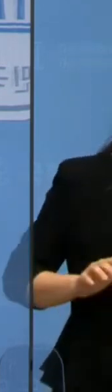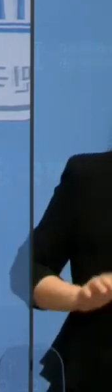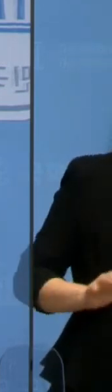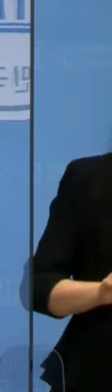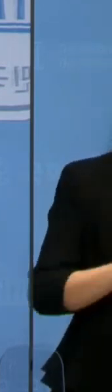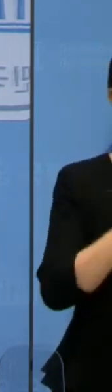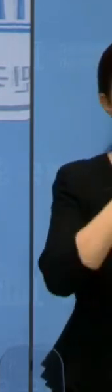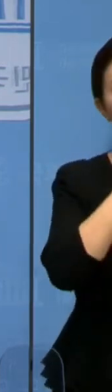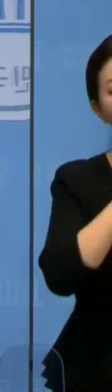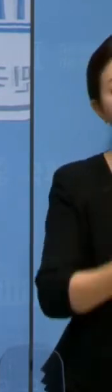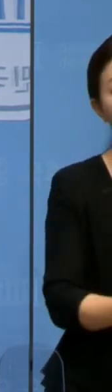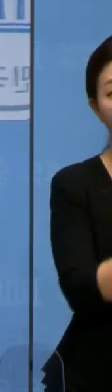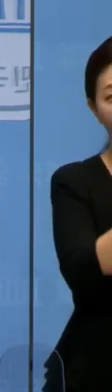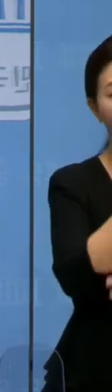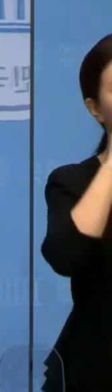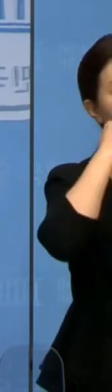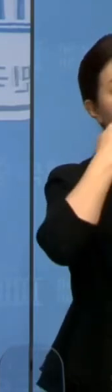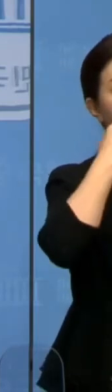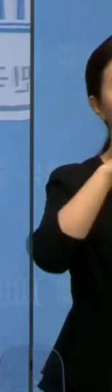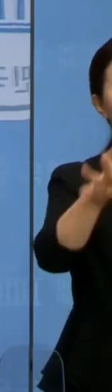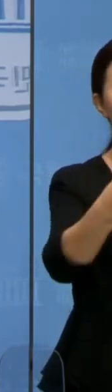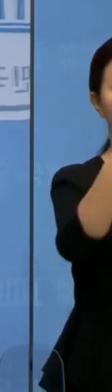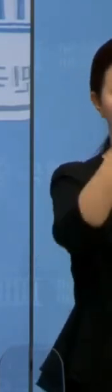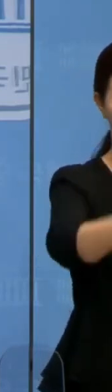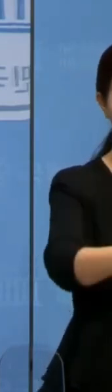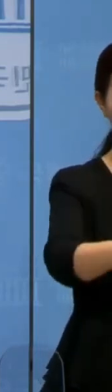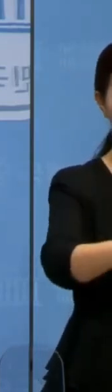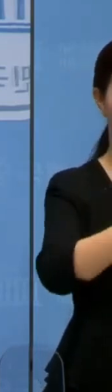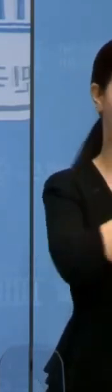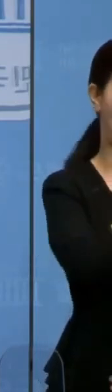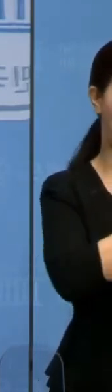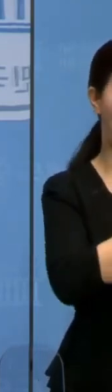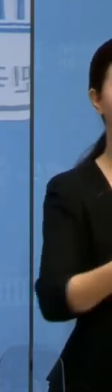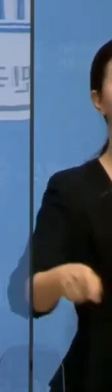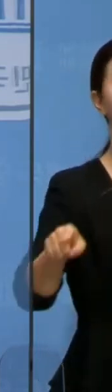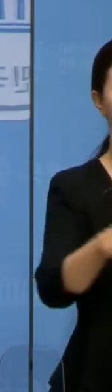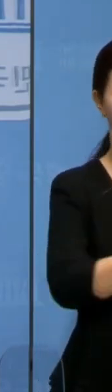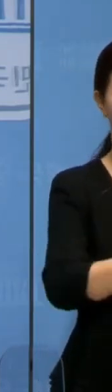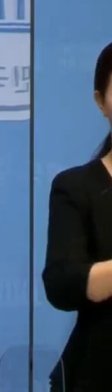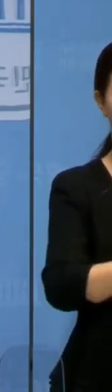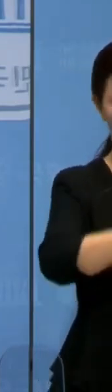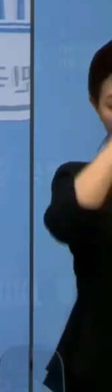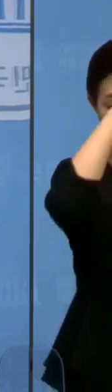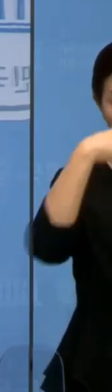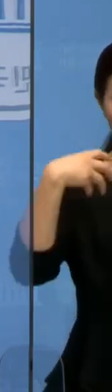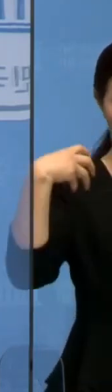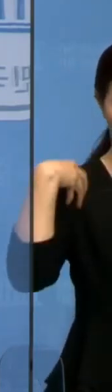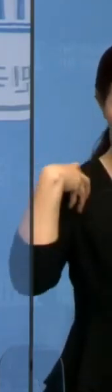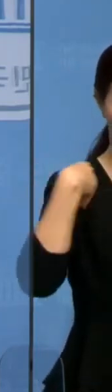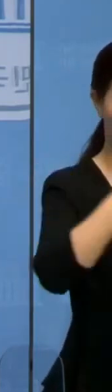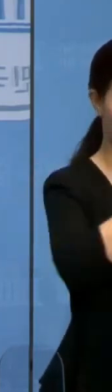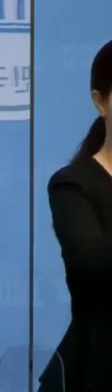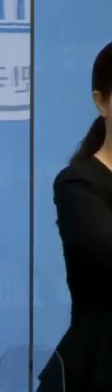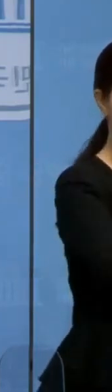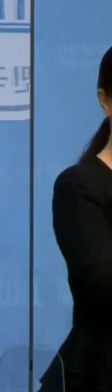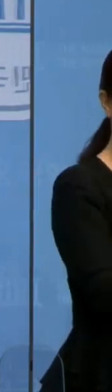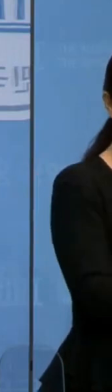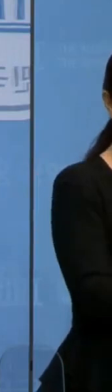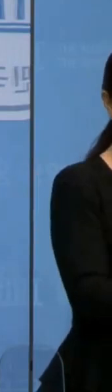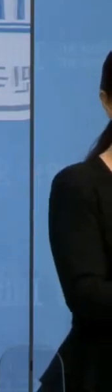400만 당원과 함께 당정청이 함께 호흡하는 팀플레이가 필요합니다.